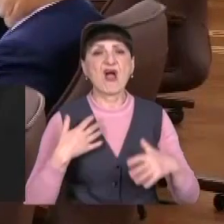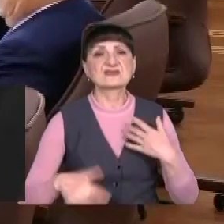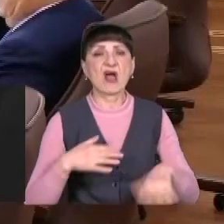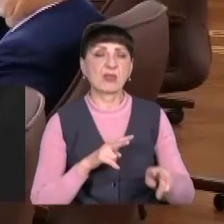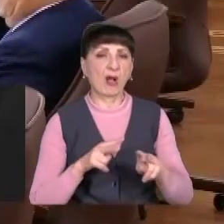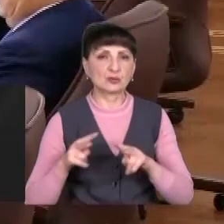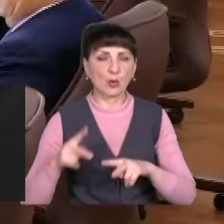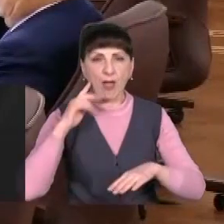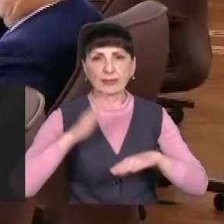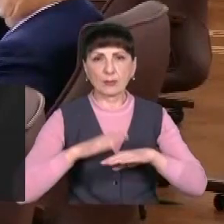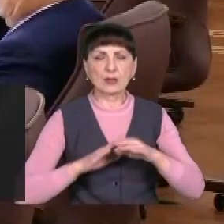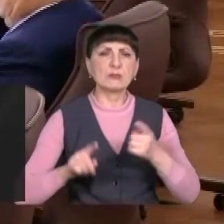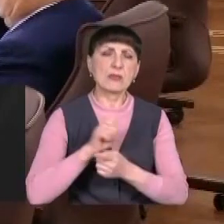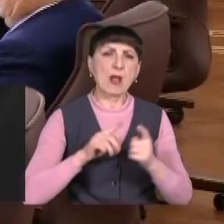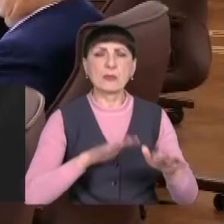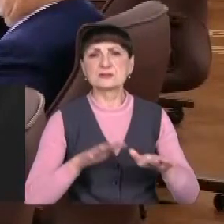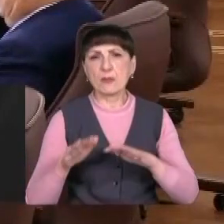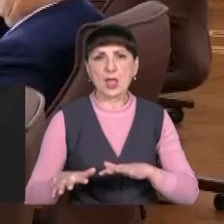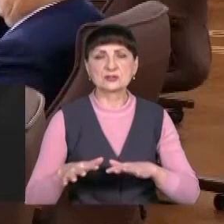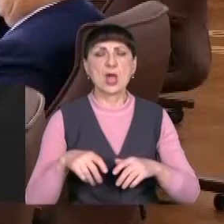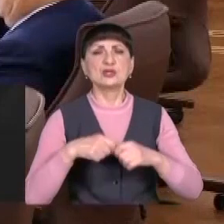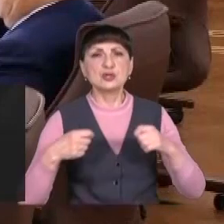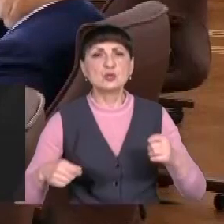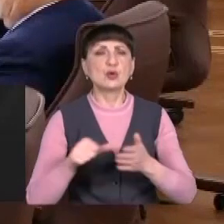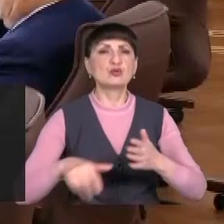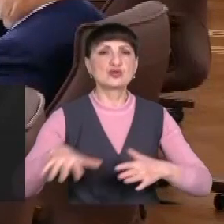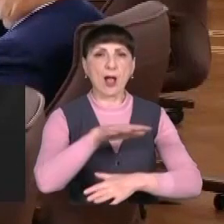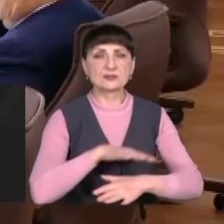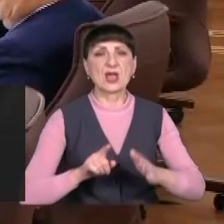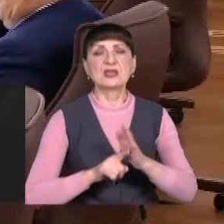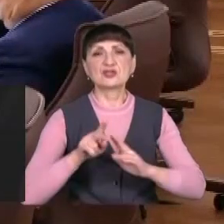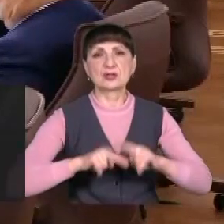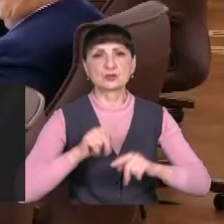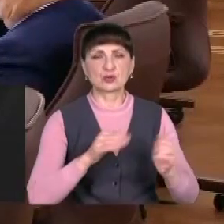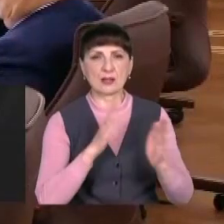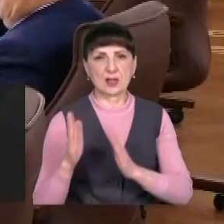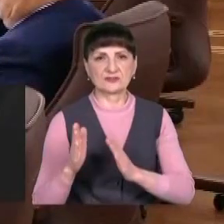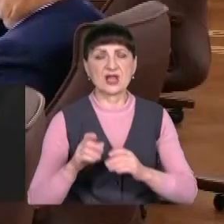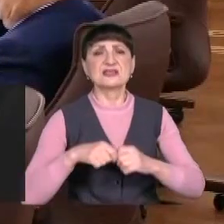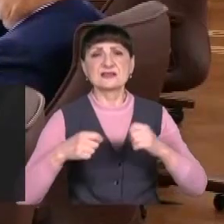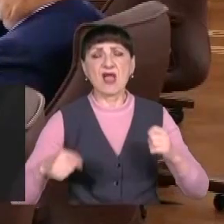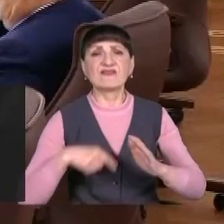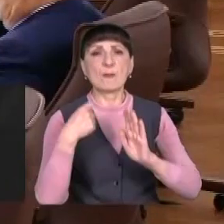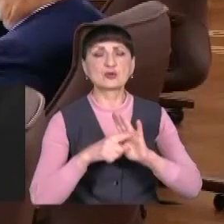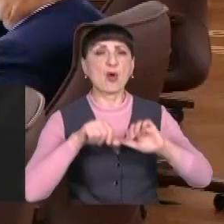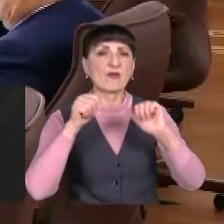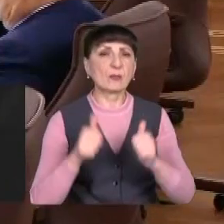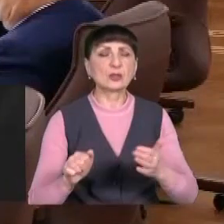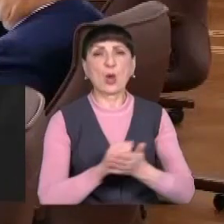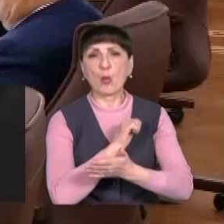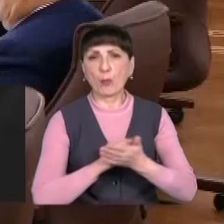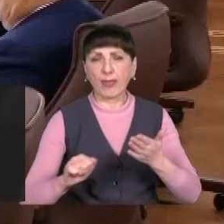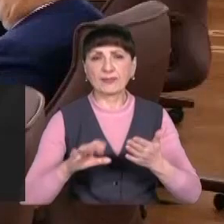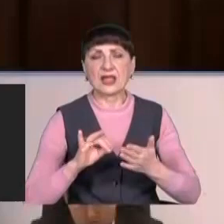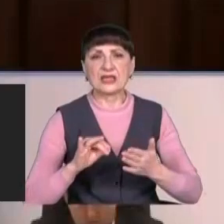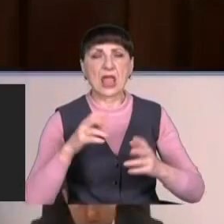контроль. Акиматы меняли расположение объектов, тянули с участками и началом строительства. Затягивались вопросы оформления проектной документации